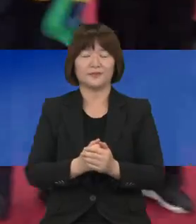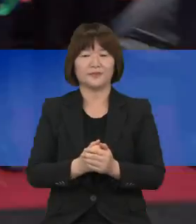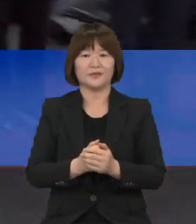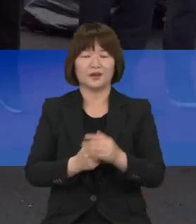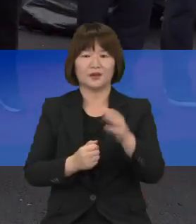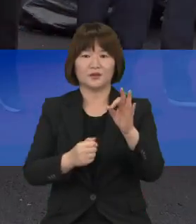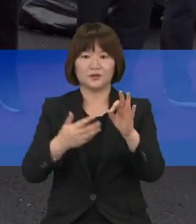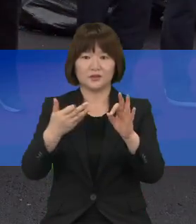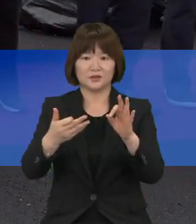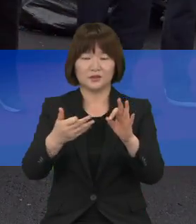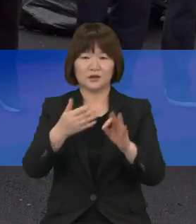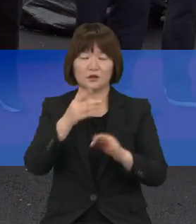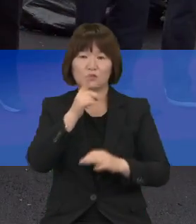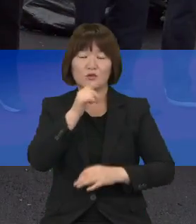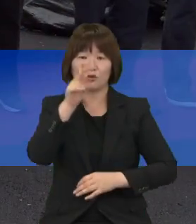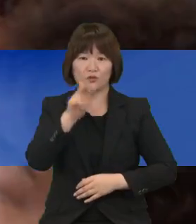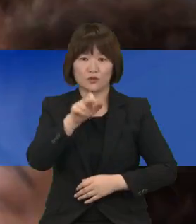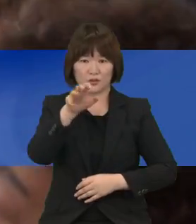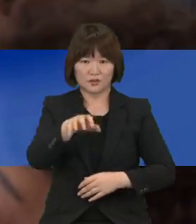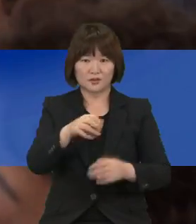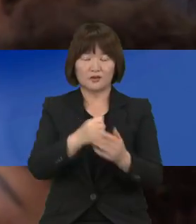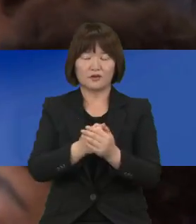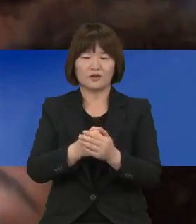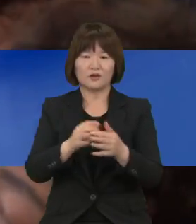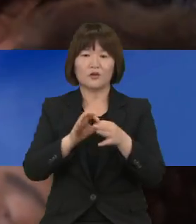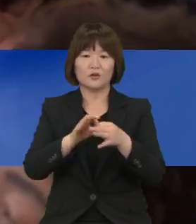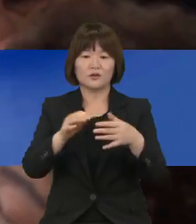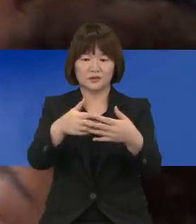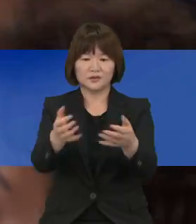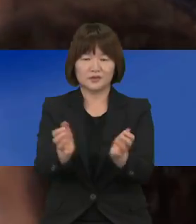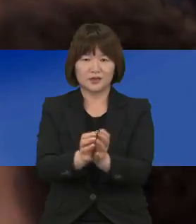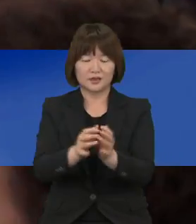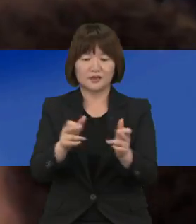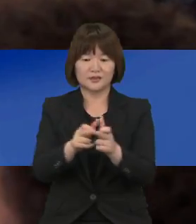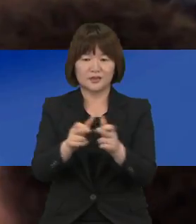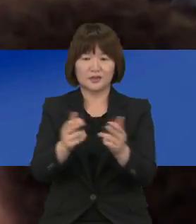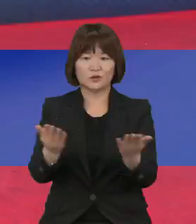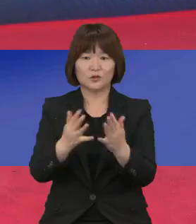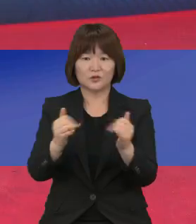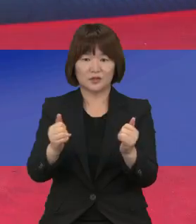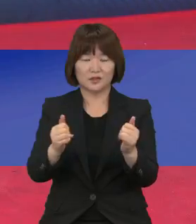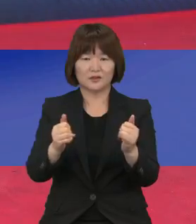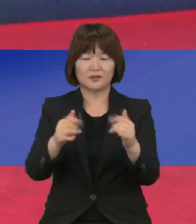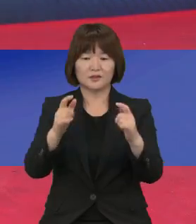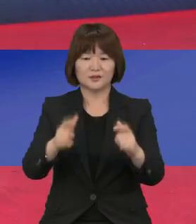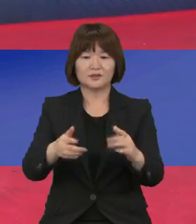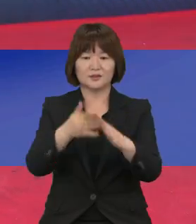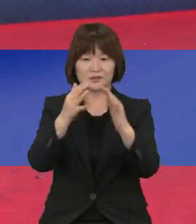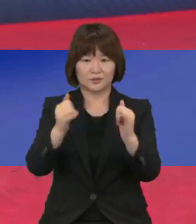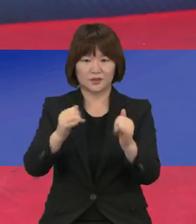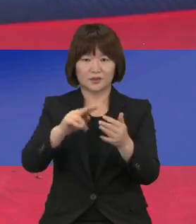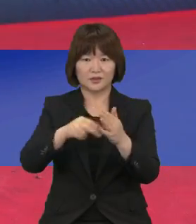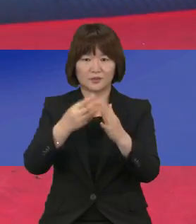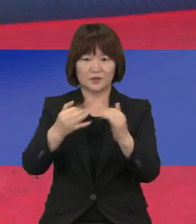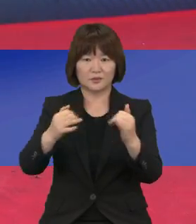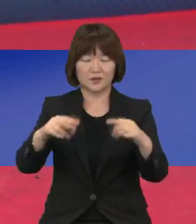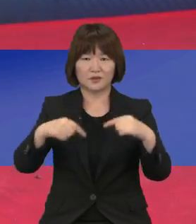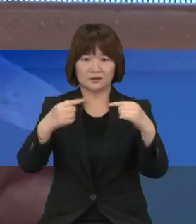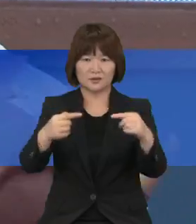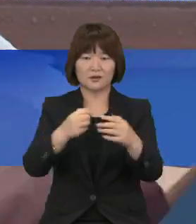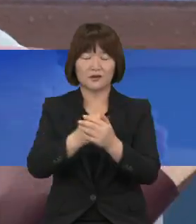포항시는 18일 청화면 월포리에서 유관기관 단체장 및 장애인 근로자, 지역민 등 200여 명이 참석한